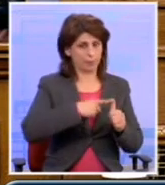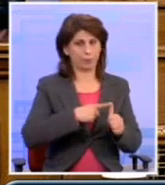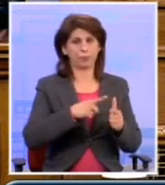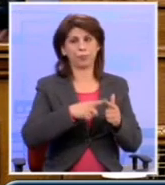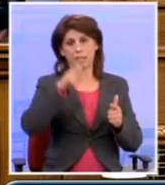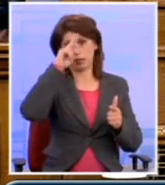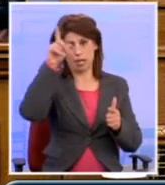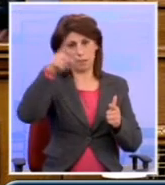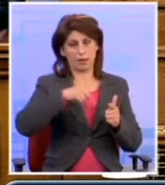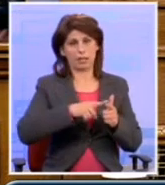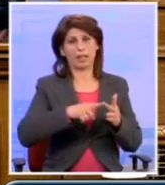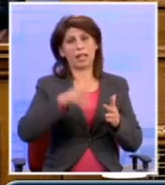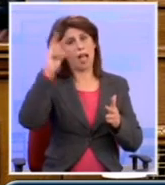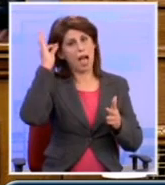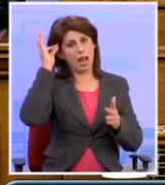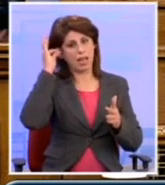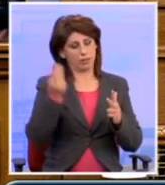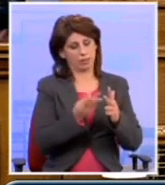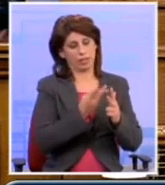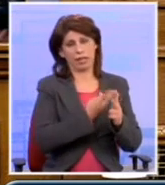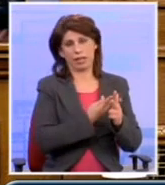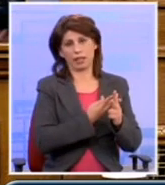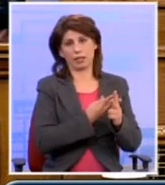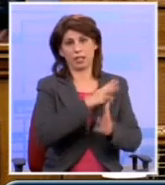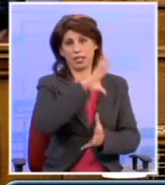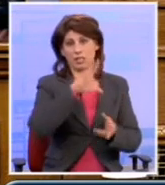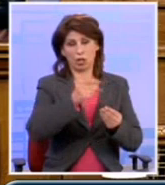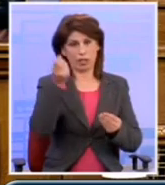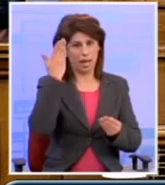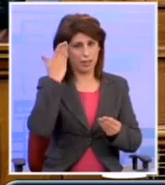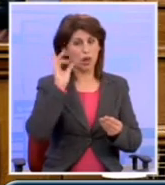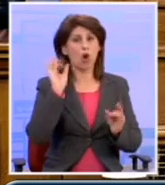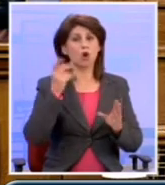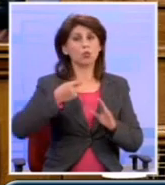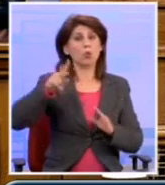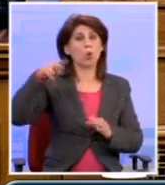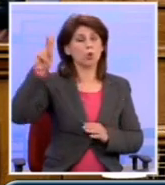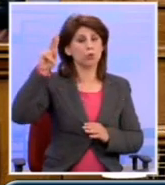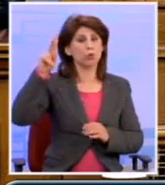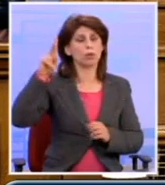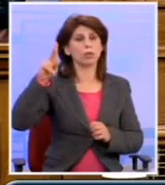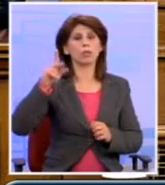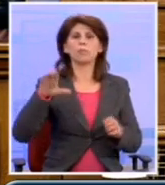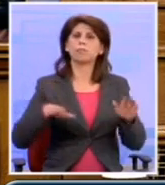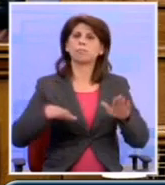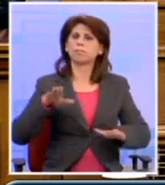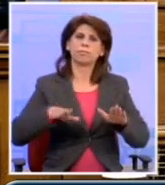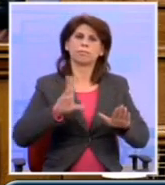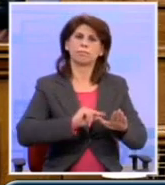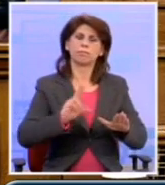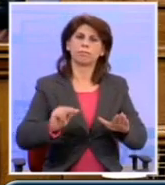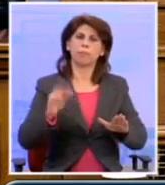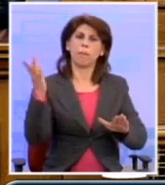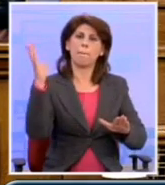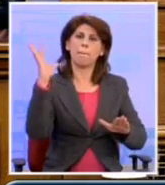τη Γερμανία και τη Γαλλία. Συνολικής αξίας χωρίς τους τόκους ίση σχεδόν με το